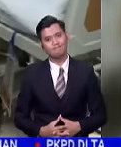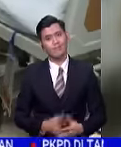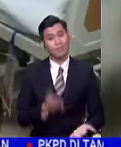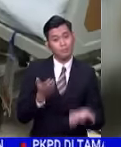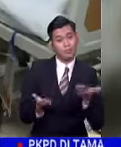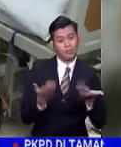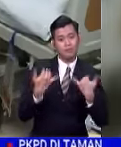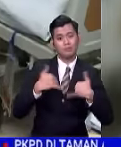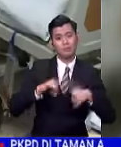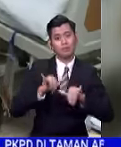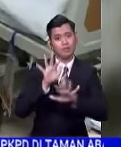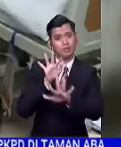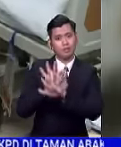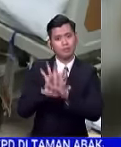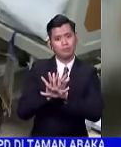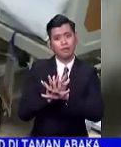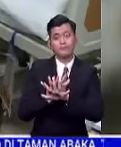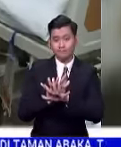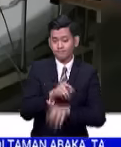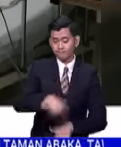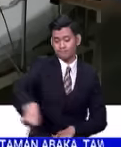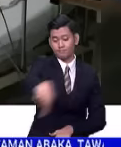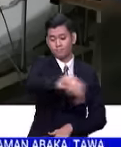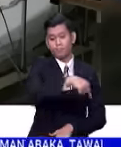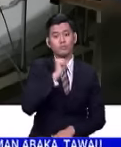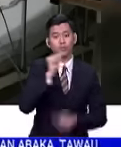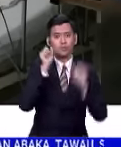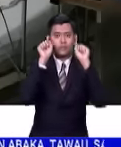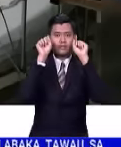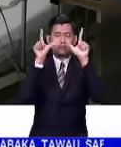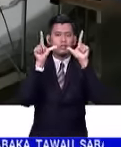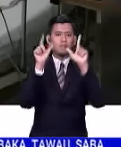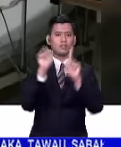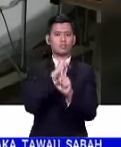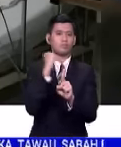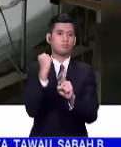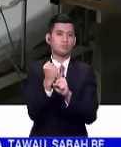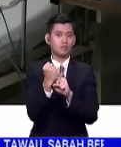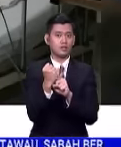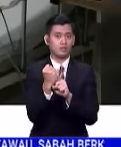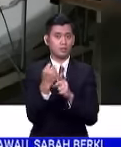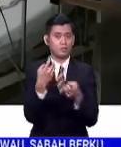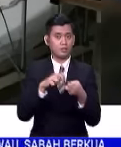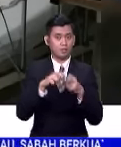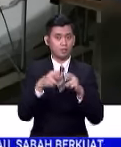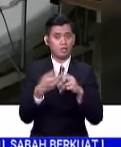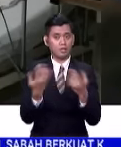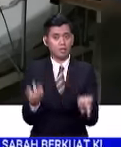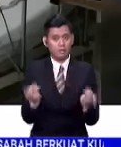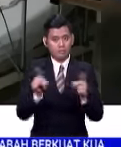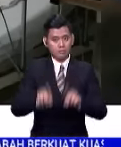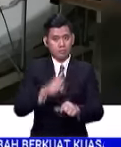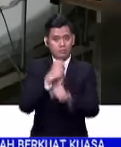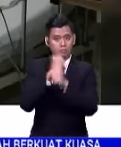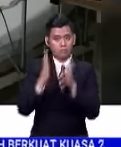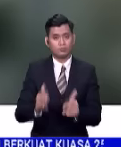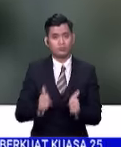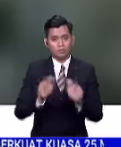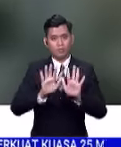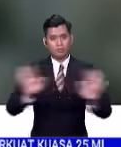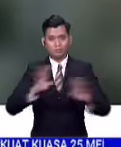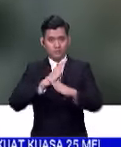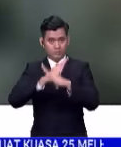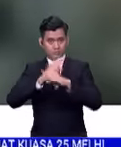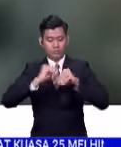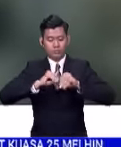Mungkin masih ramai dalam kalangan kita tidak sedar situasi getir yang terpaksa dilalui petugas kesihatan bagi membendung penularan